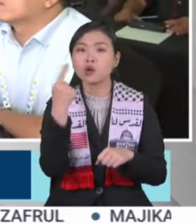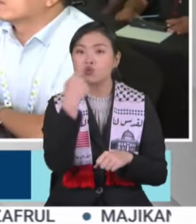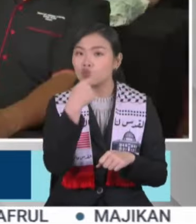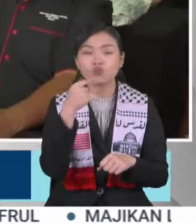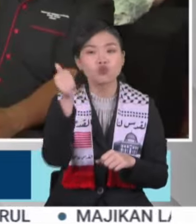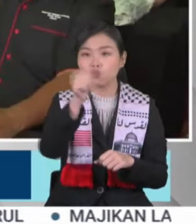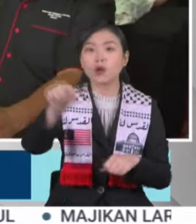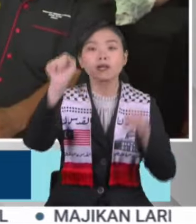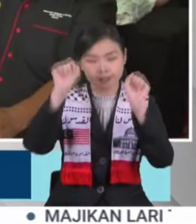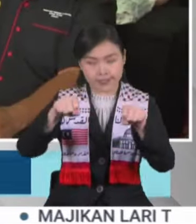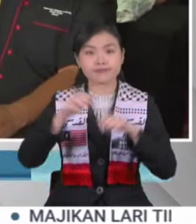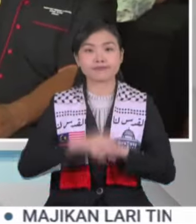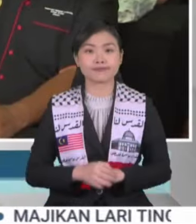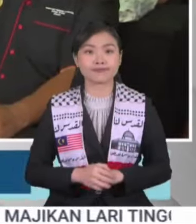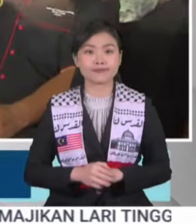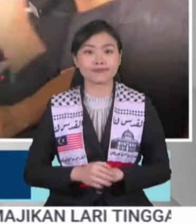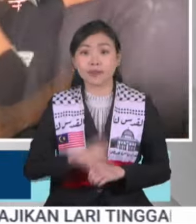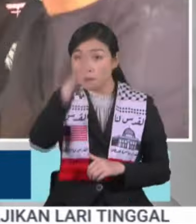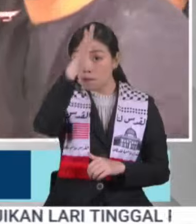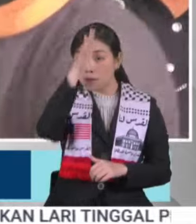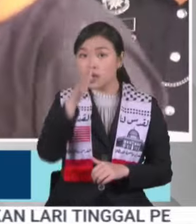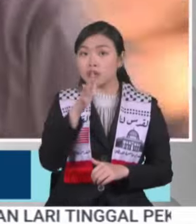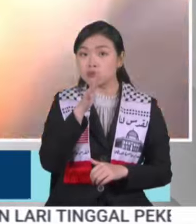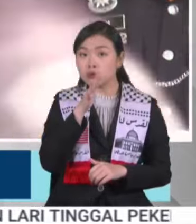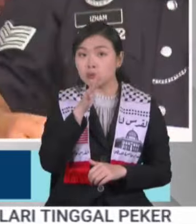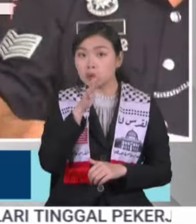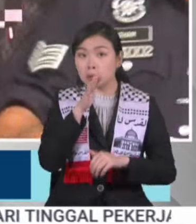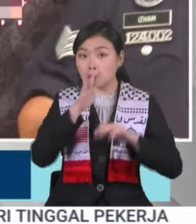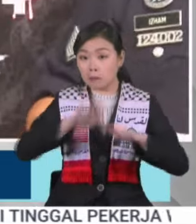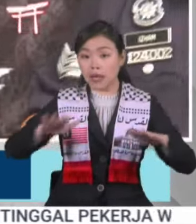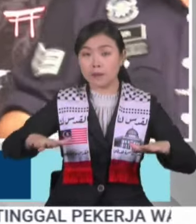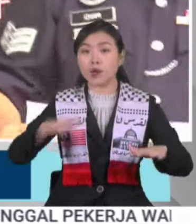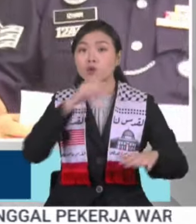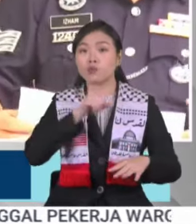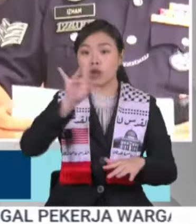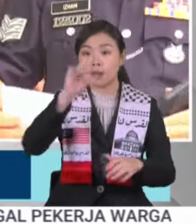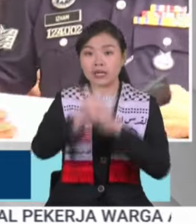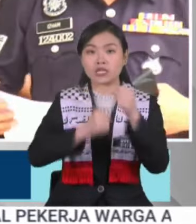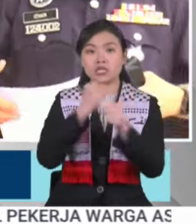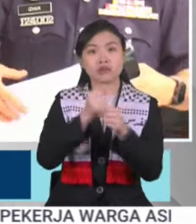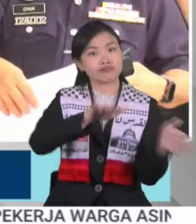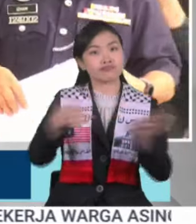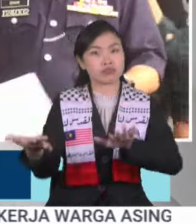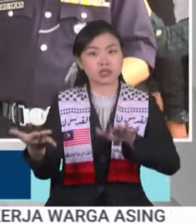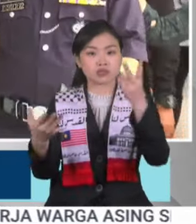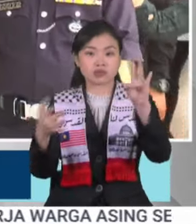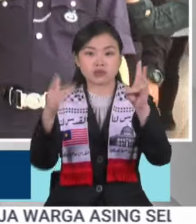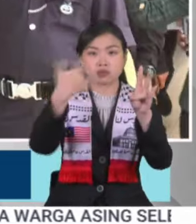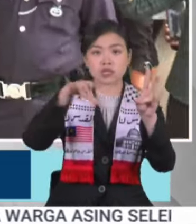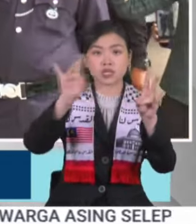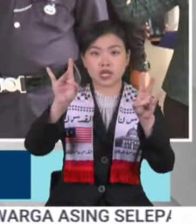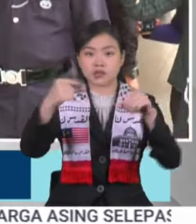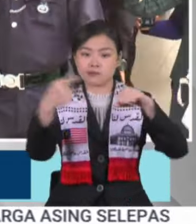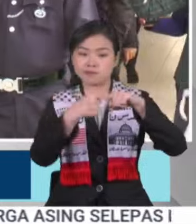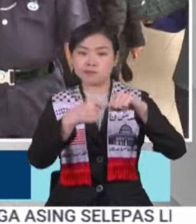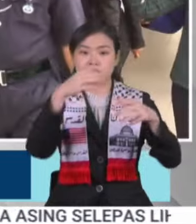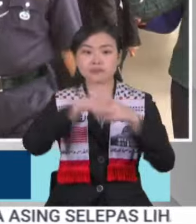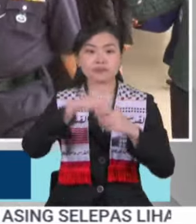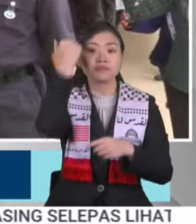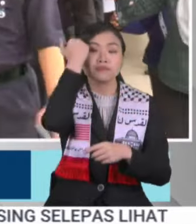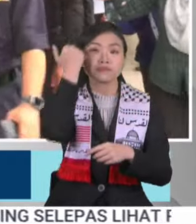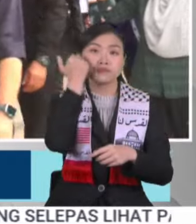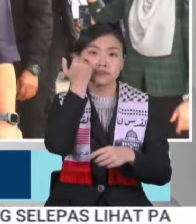sahaja. Bapa tiri dan ibu kandung kanak-kanak berusia 8 tahun yang maut pada 17 Ogos lalu didakwa di Mahkamah